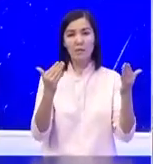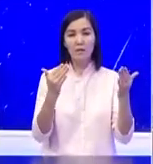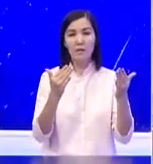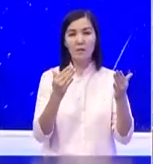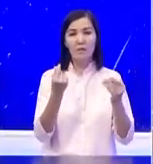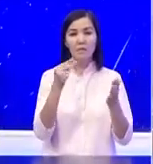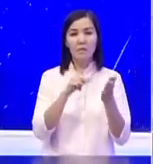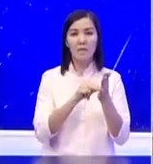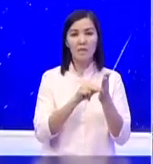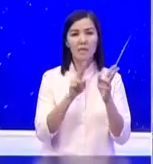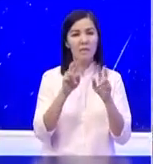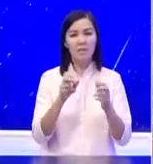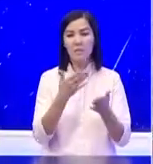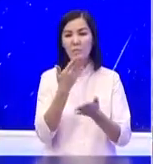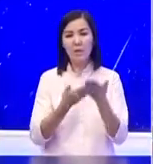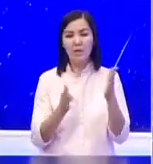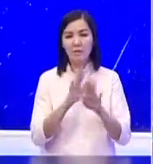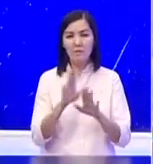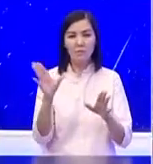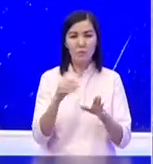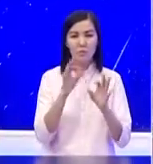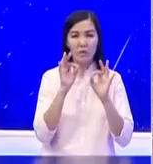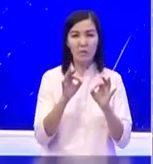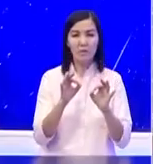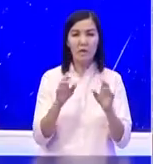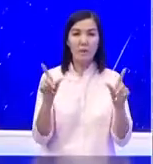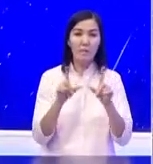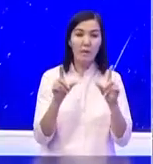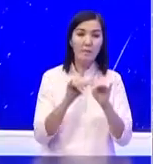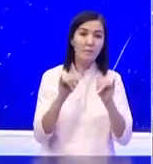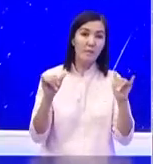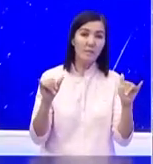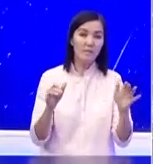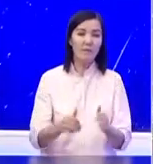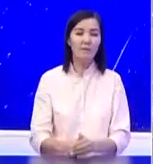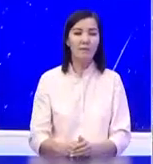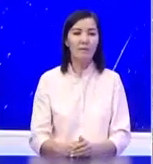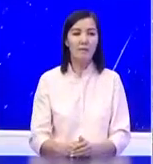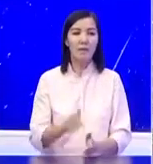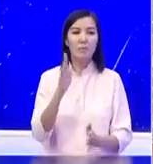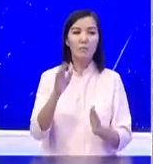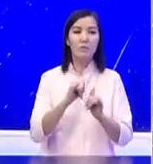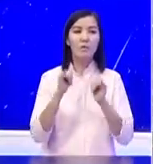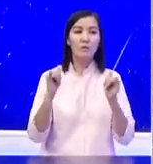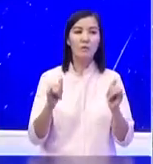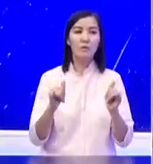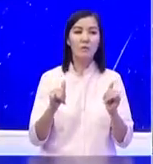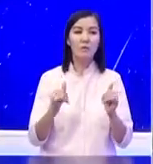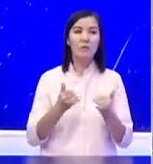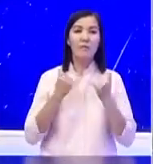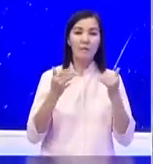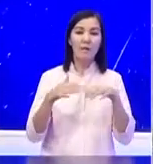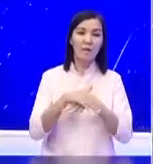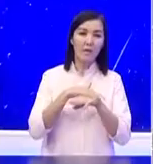всех. Не ходишь, не спрашиваешь, ничего. Я желаю этому магазину процветать. Пусть он растет на благо нашего